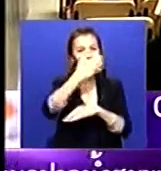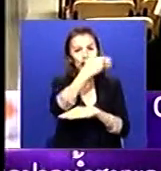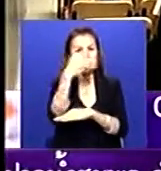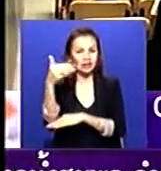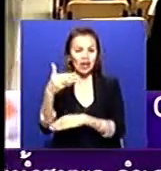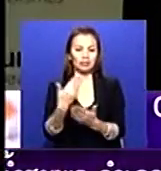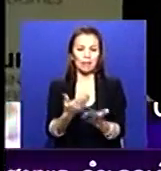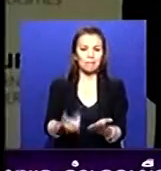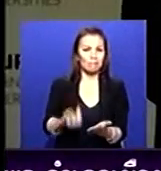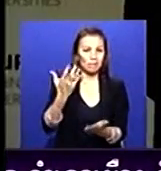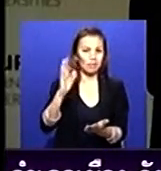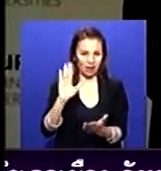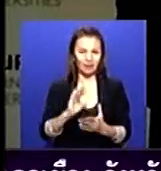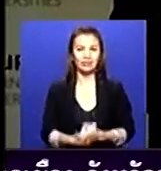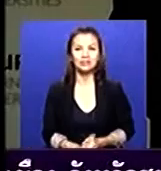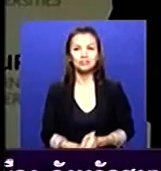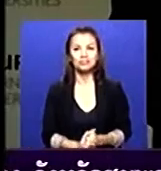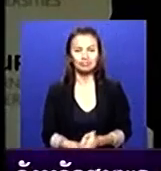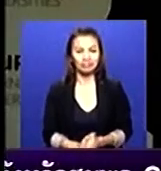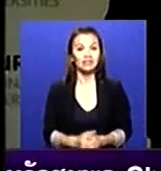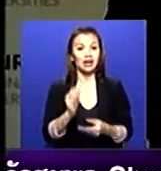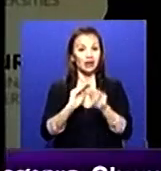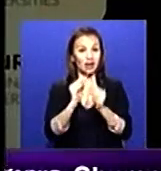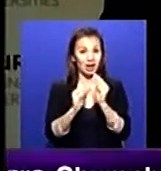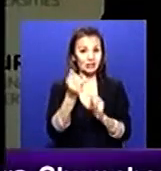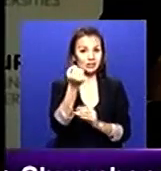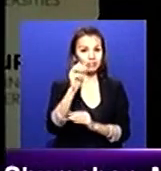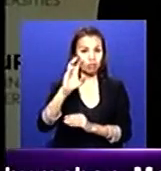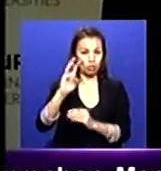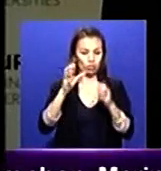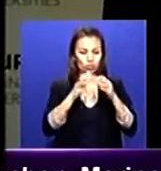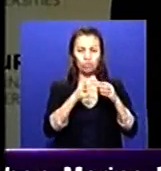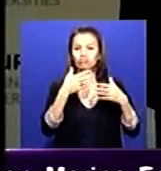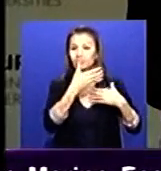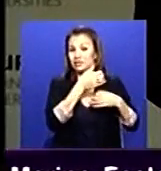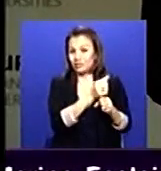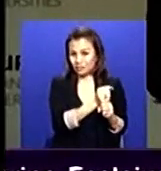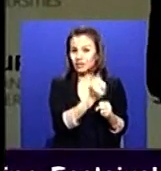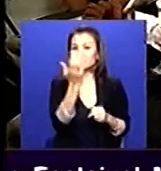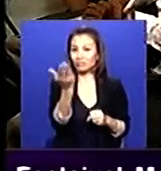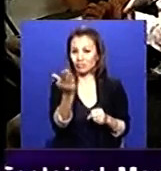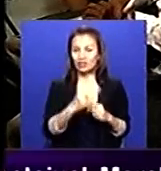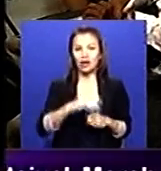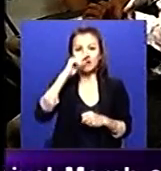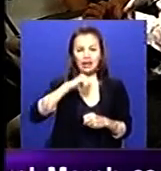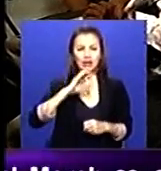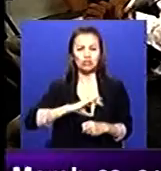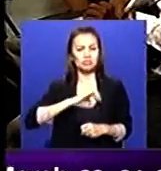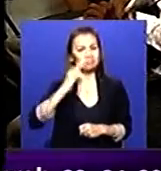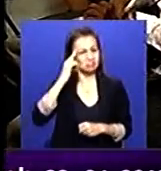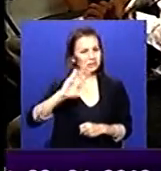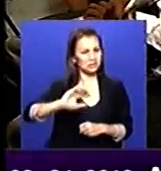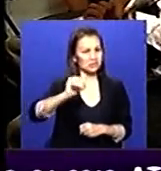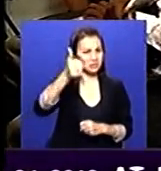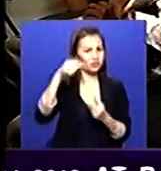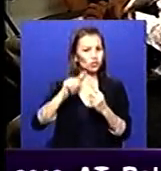อาเซียนขณะที่หม่อมราชวงศ์สุขุมพันธ์บริพัตรผู้สมัครจากพรรคประชาธิปัตย์กล่าวว่าไทยได้เปรียบด้านภูมิประเทศที่เป็น